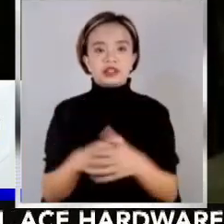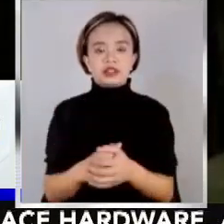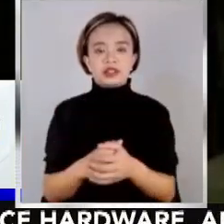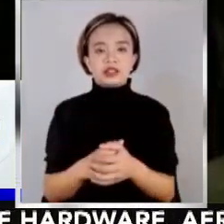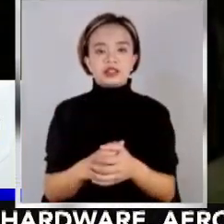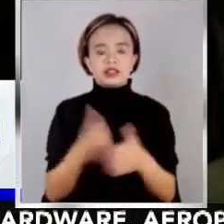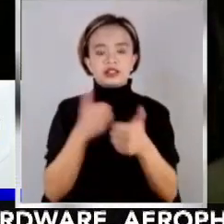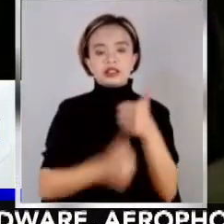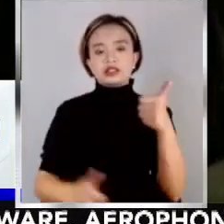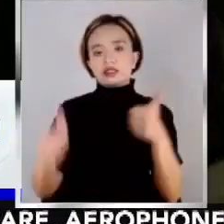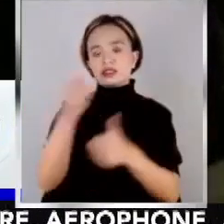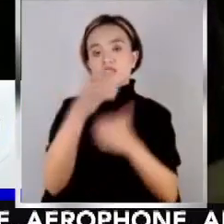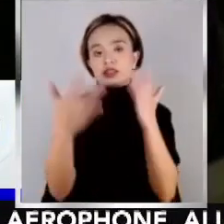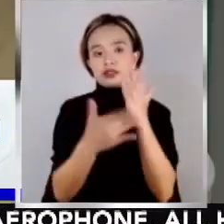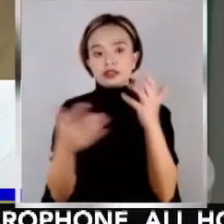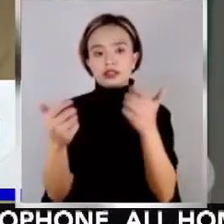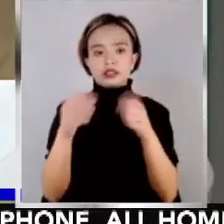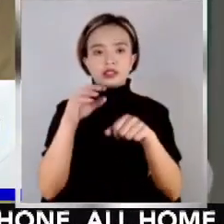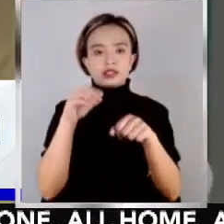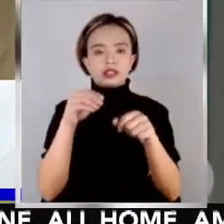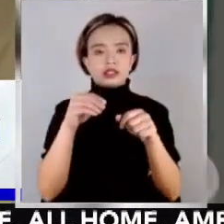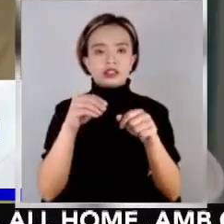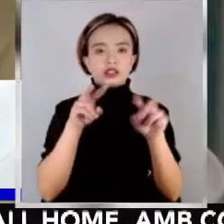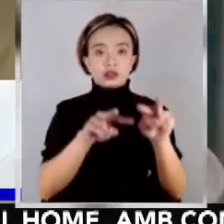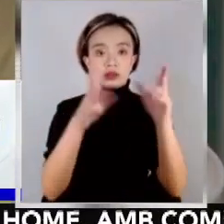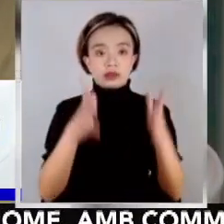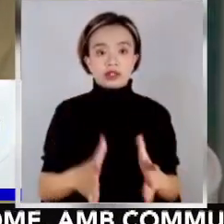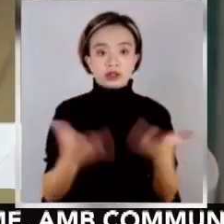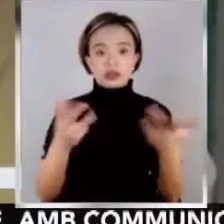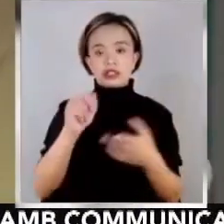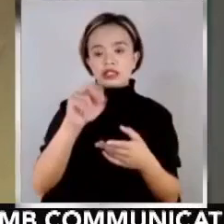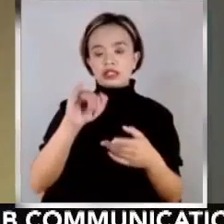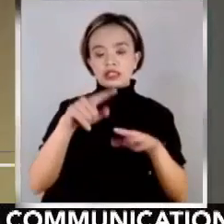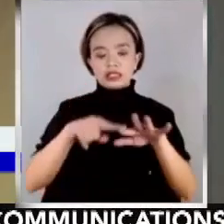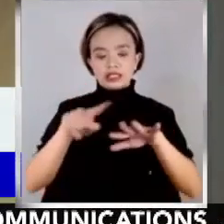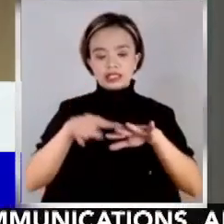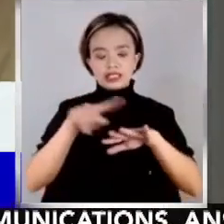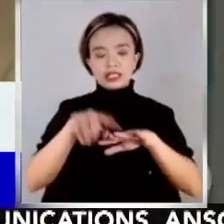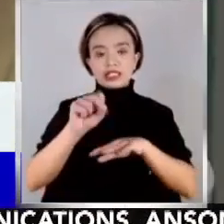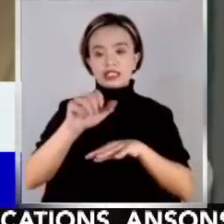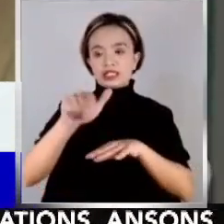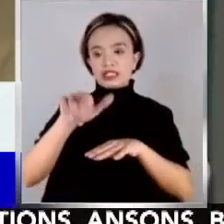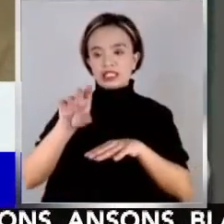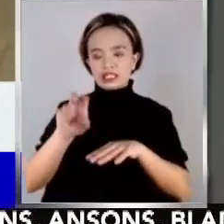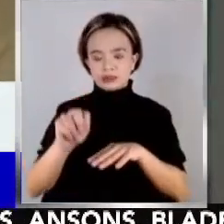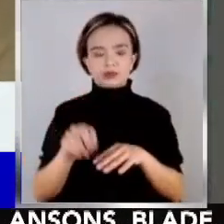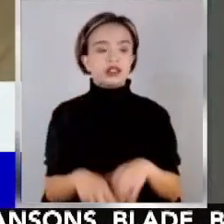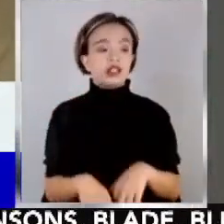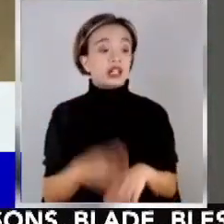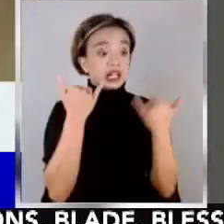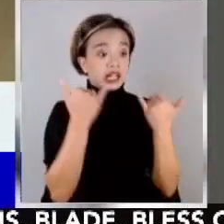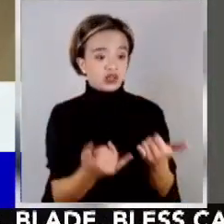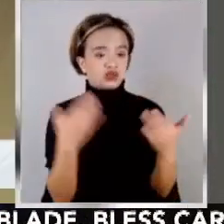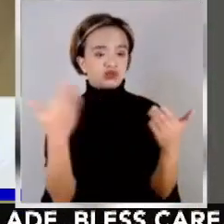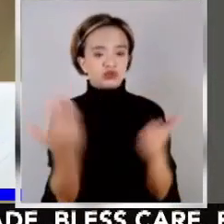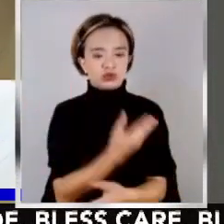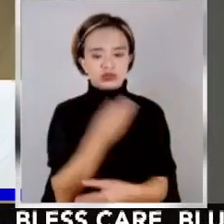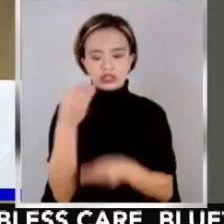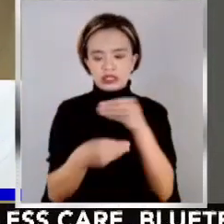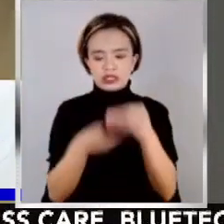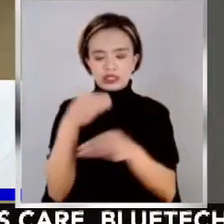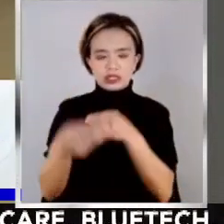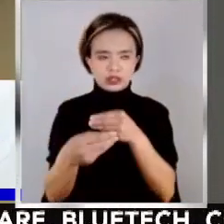supervisor na siya ngayon ng isang nail salon. Dahil ngayon, so parang new generation, nag-improve yung